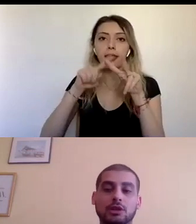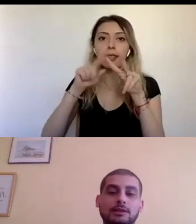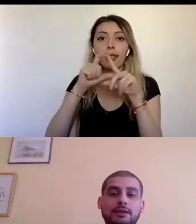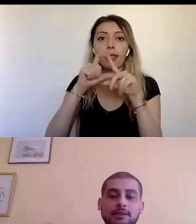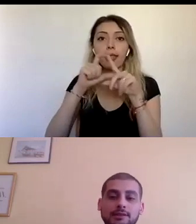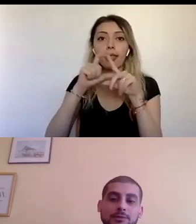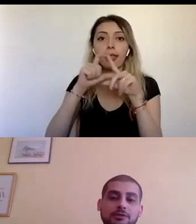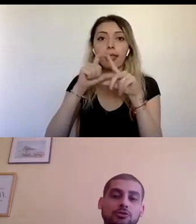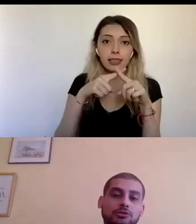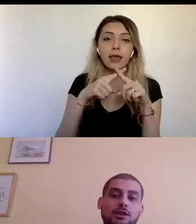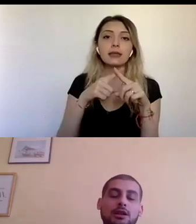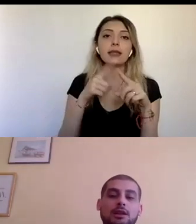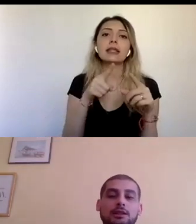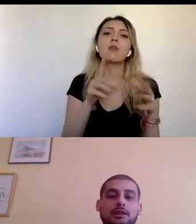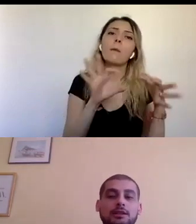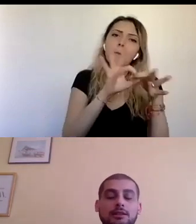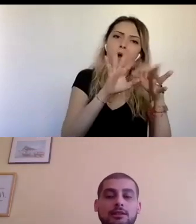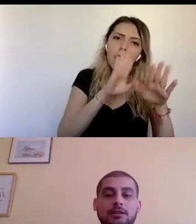DuckDuckGo'nun Yandex'le yaptığı sonuçta